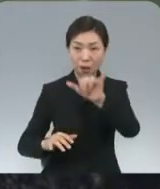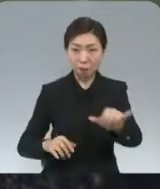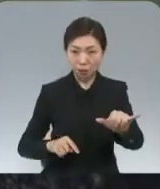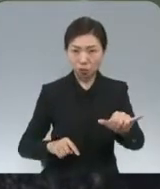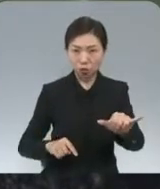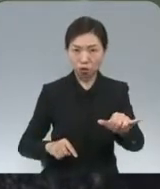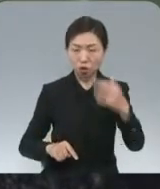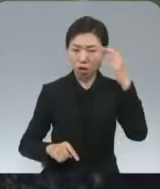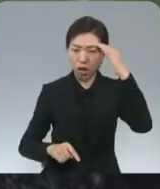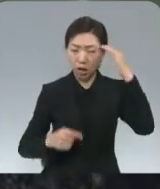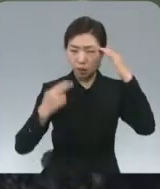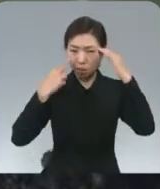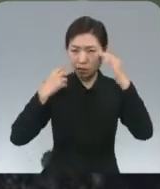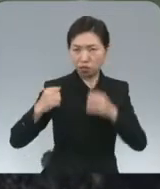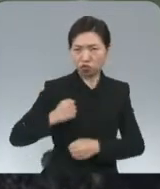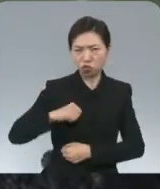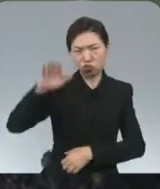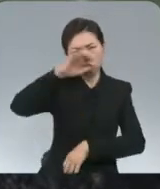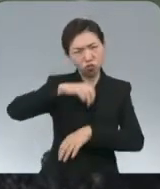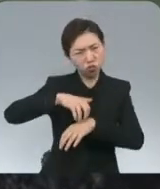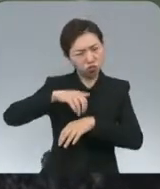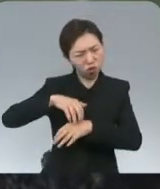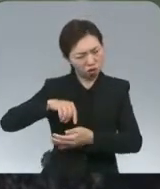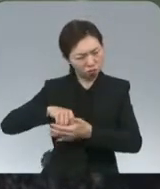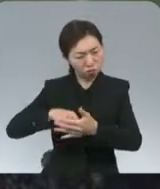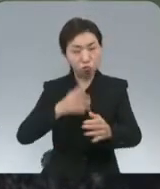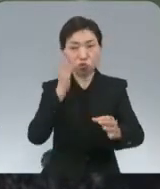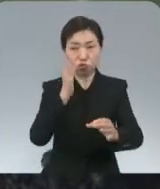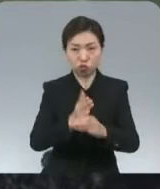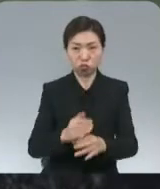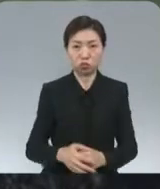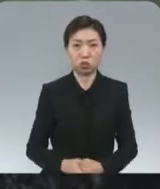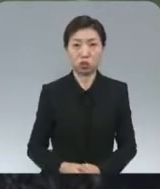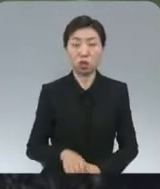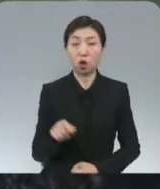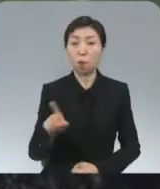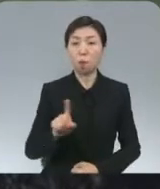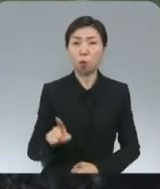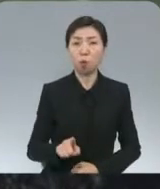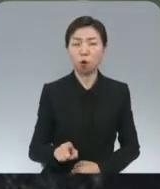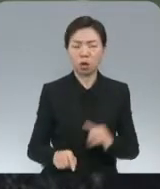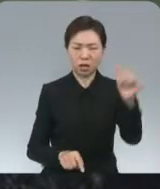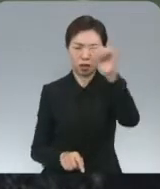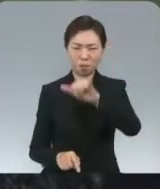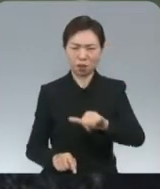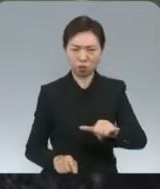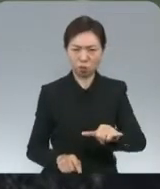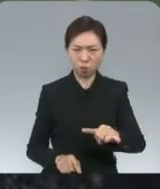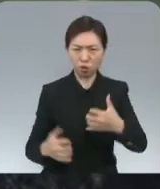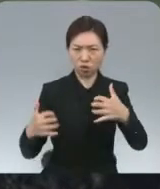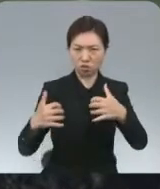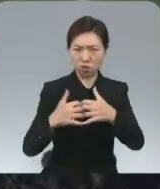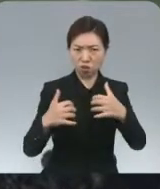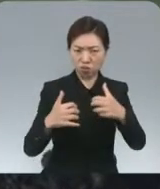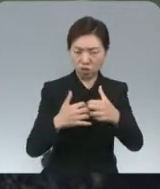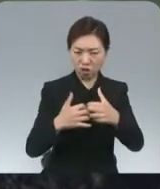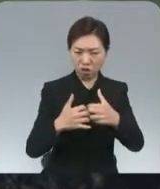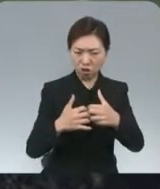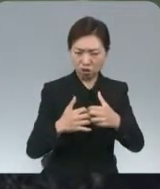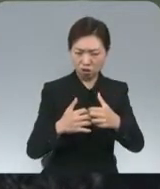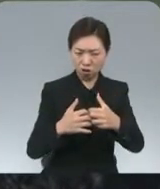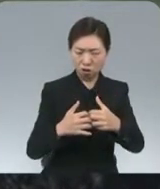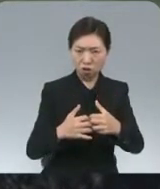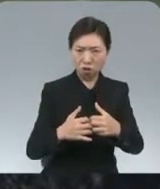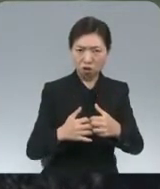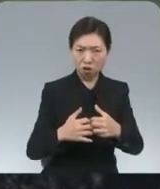一般性辩论发表讲话时称，就在现在这一刻，美国也在朝鲜半岛周边实